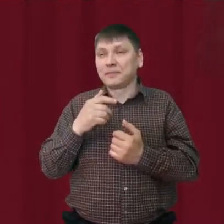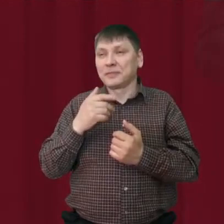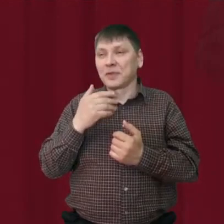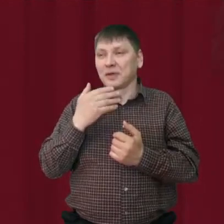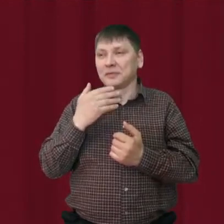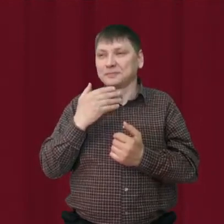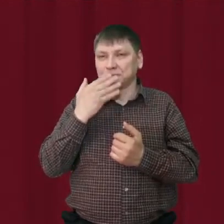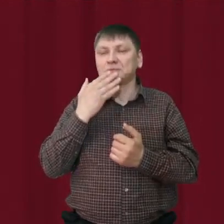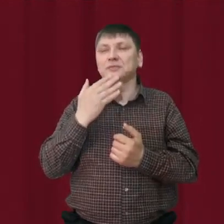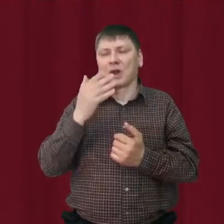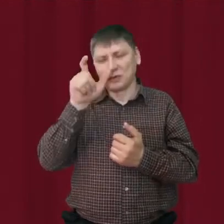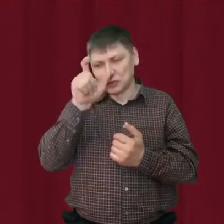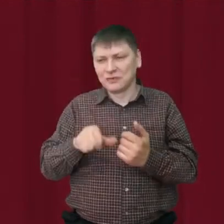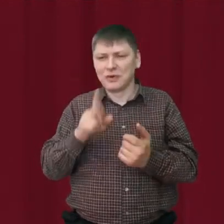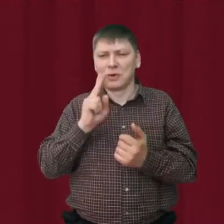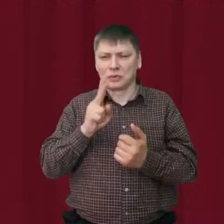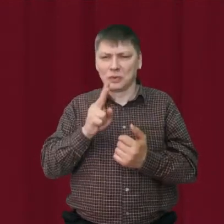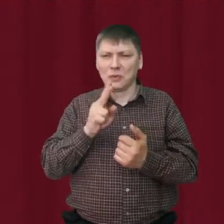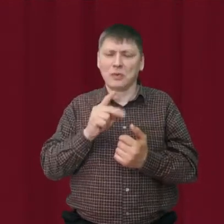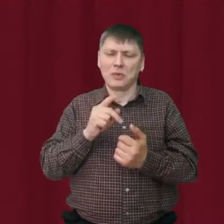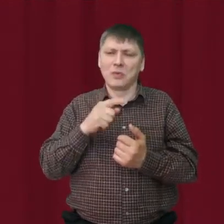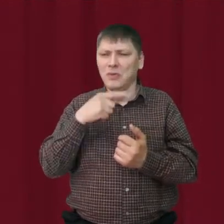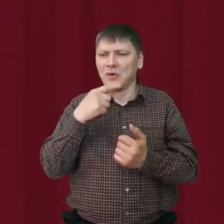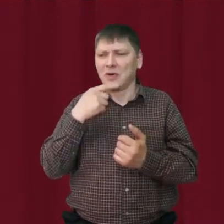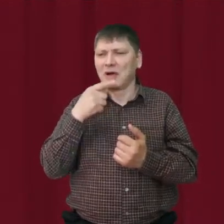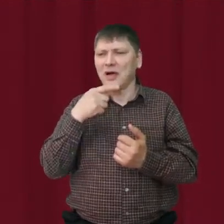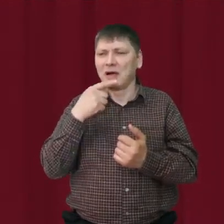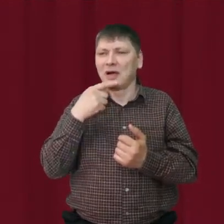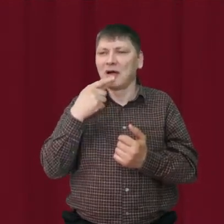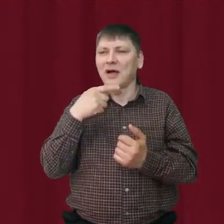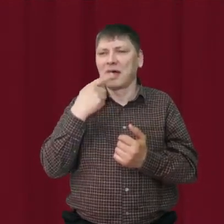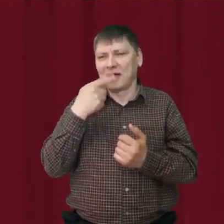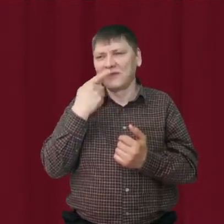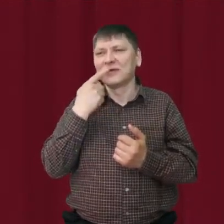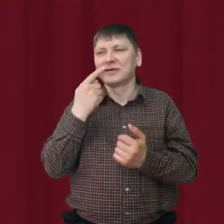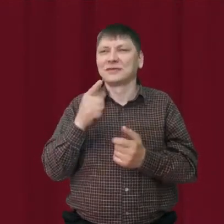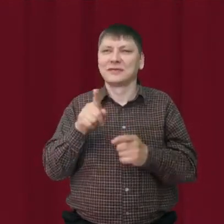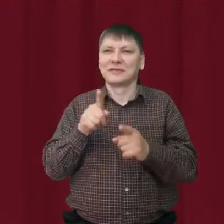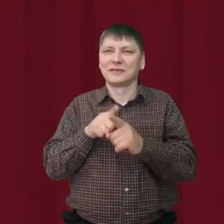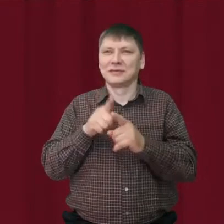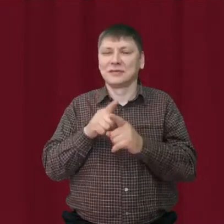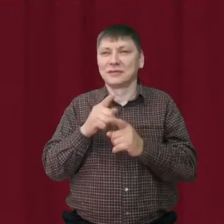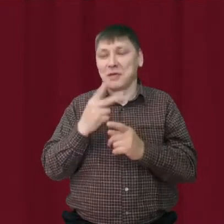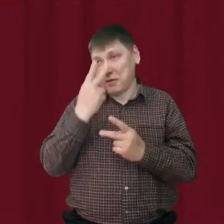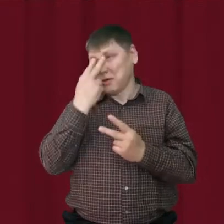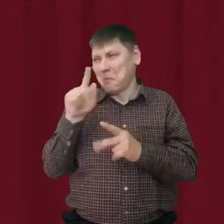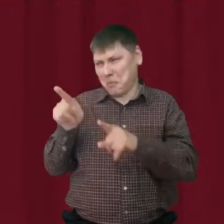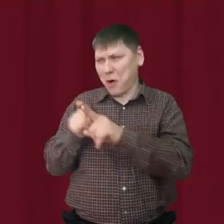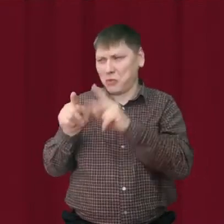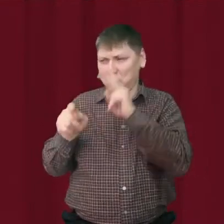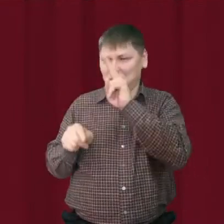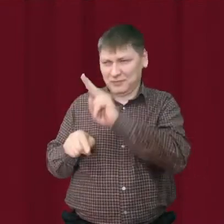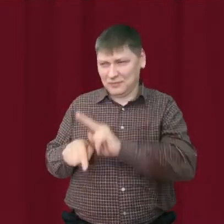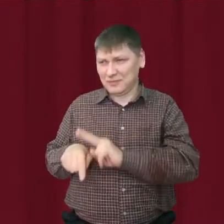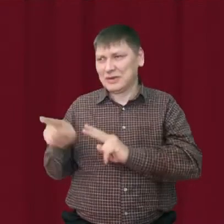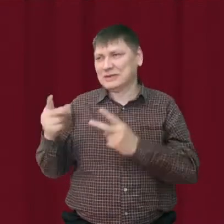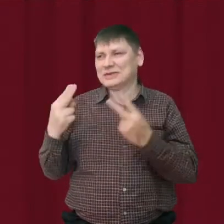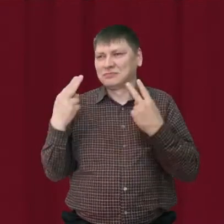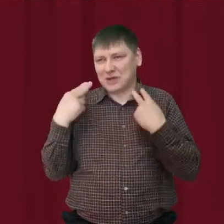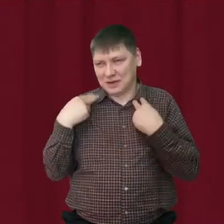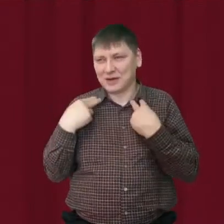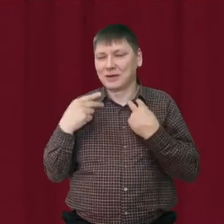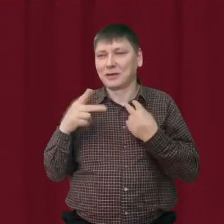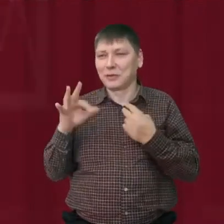гордится. Потому что человек, может быть, иногда говорит что-то там вроде с таким, знаете, как внешним смирением, но опять же он гордится своим